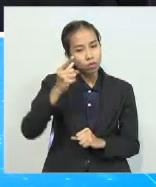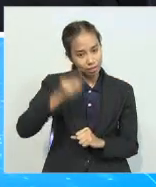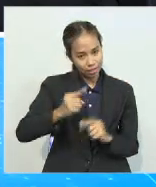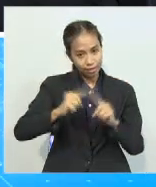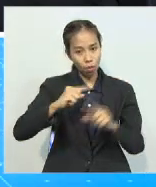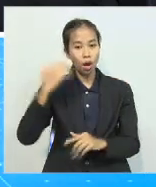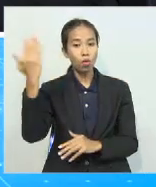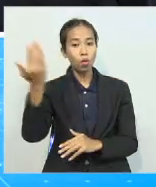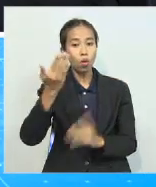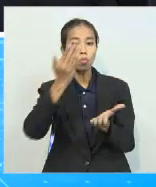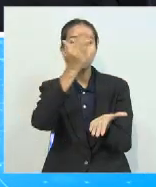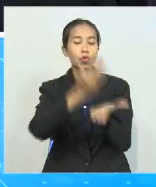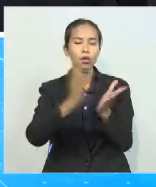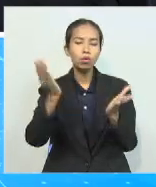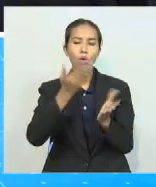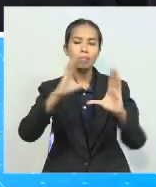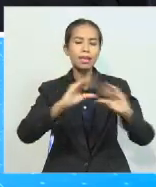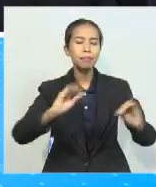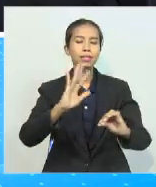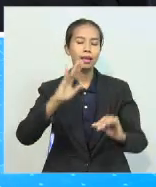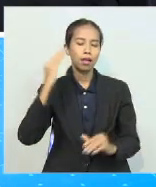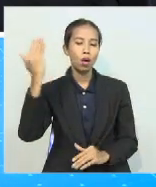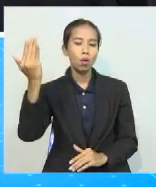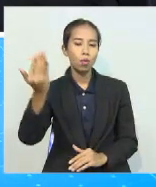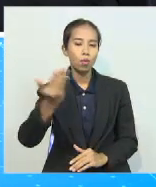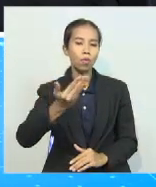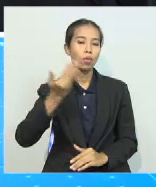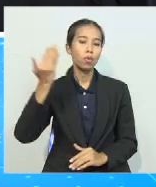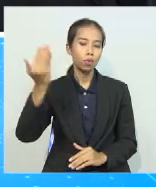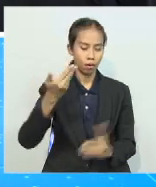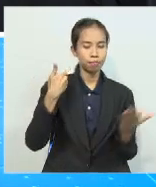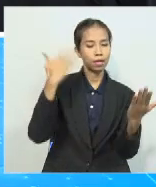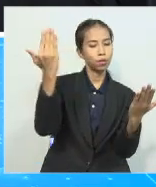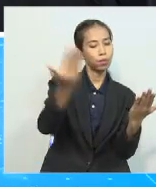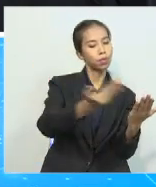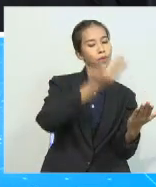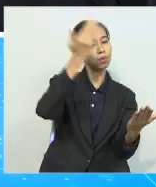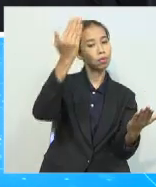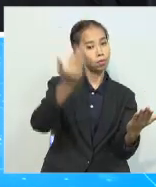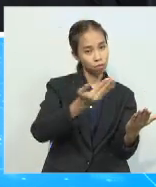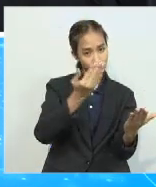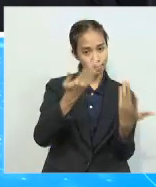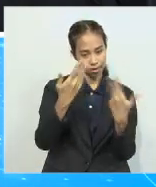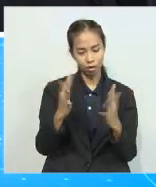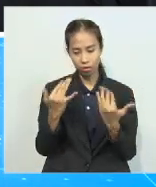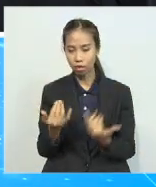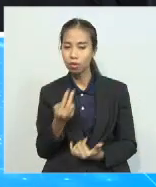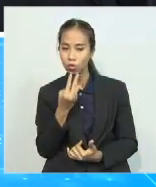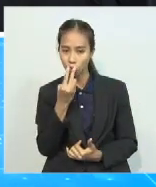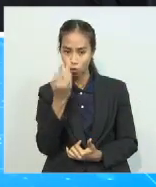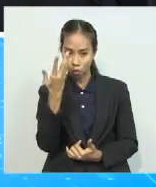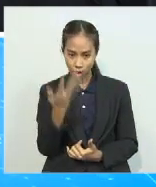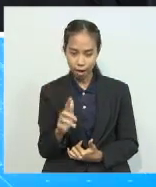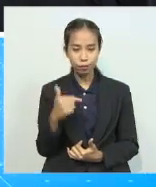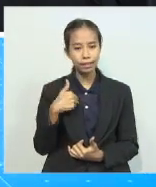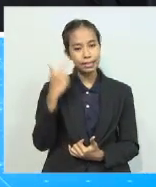ก็ไม่ได้หยุดแบบฮวบฮาบลงไปก็ยังจะพอมีลมที่คล่องตัวกระจายตัวได้มากยิ่งขึ้นดูจากสภาพอากาศแบบนี้ค่ะ